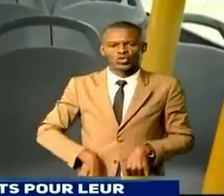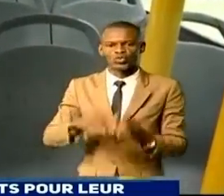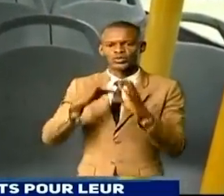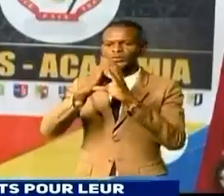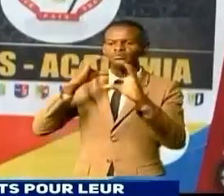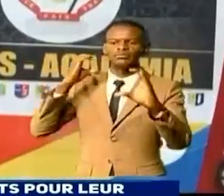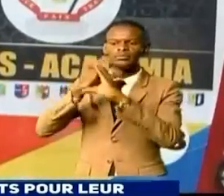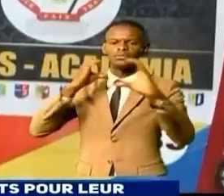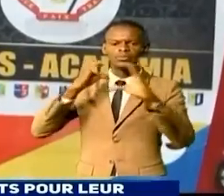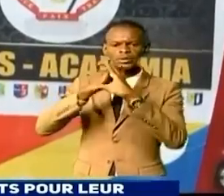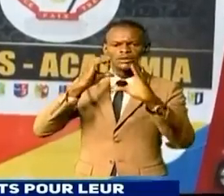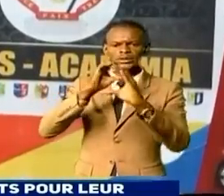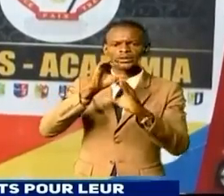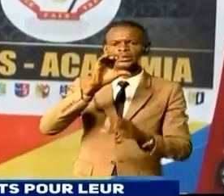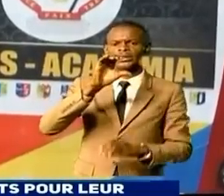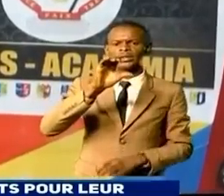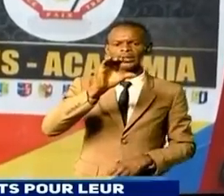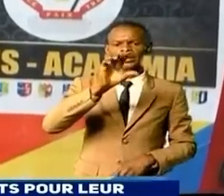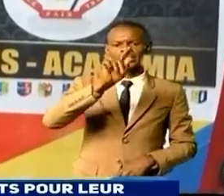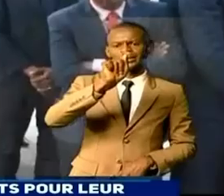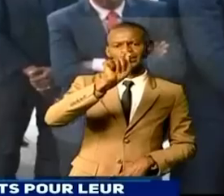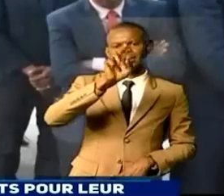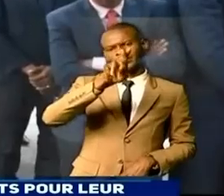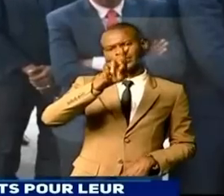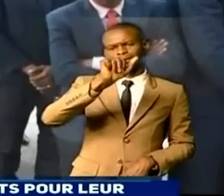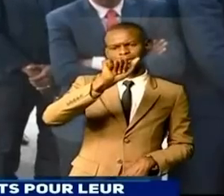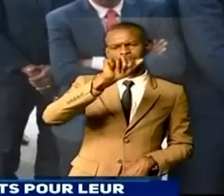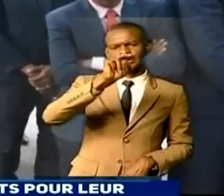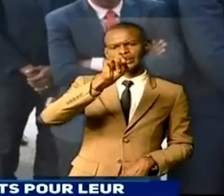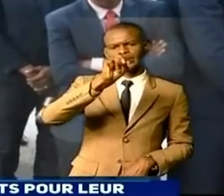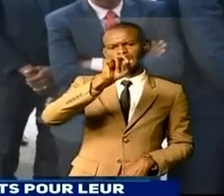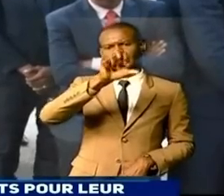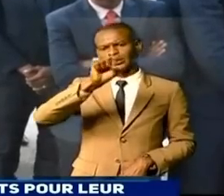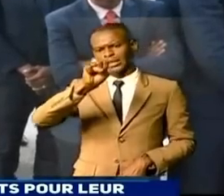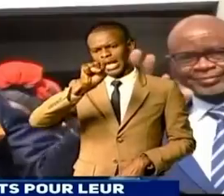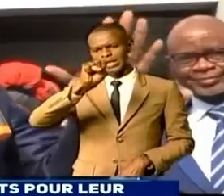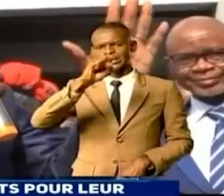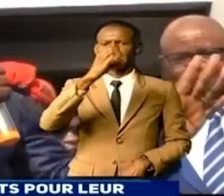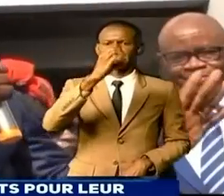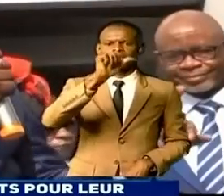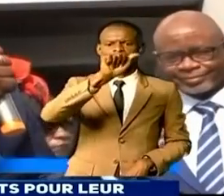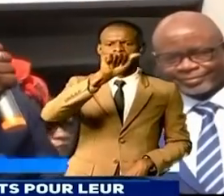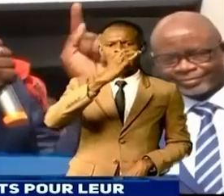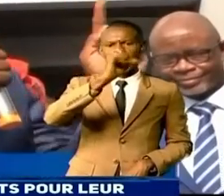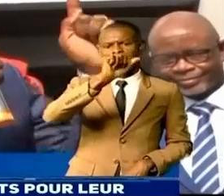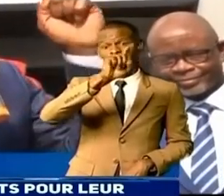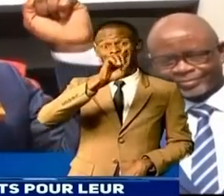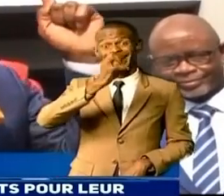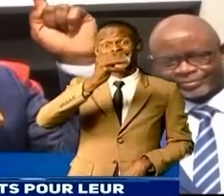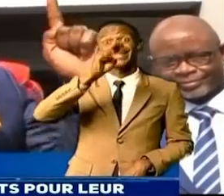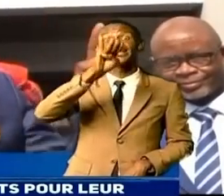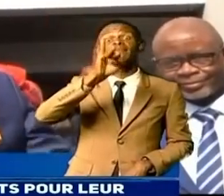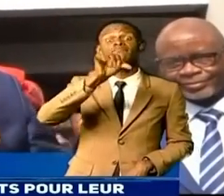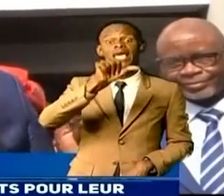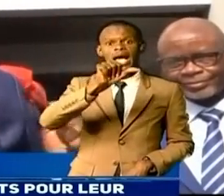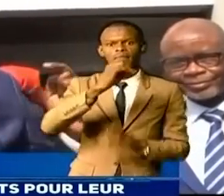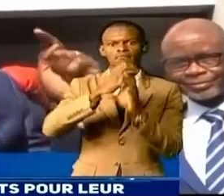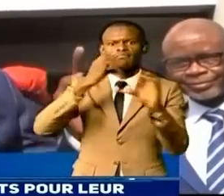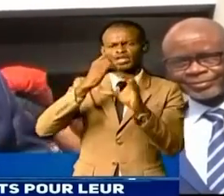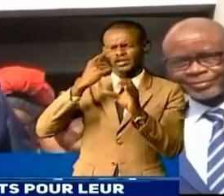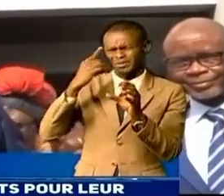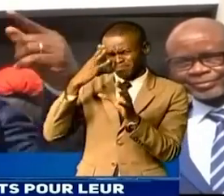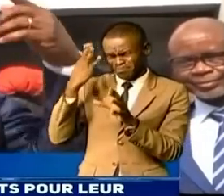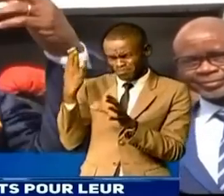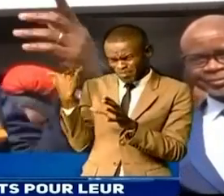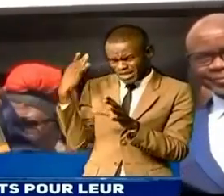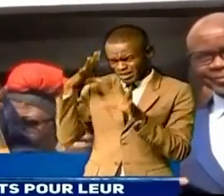les principales raisons. À ce jour, je suis donc rassuré que la passation de machines pour 600 bus est